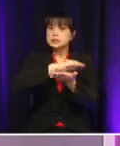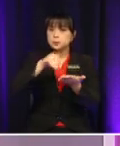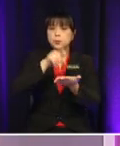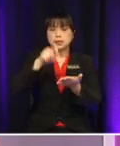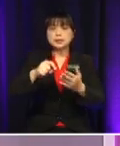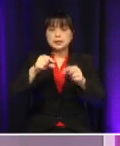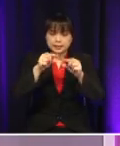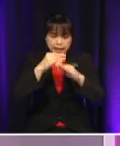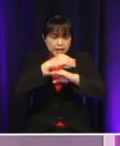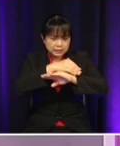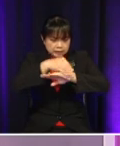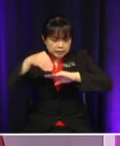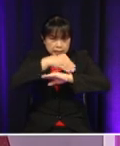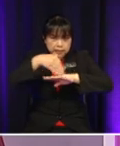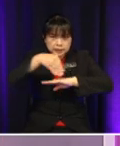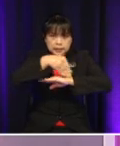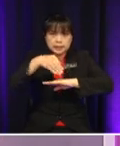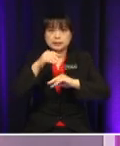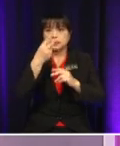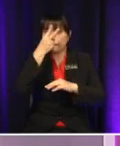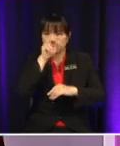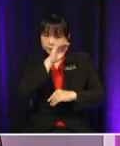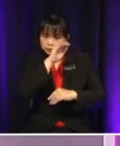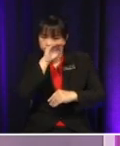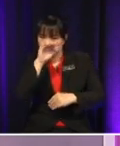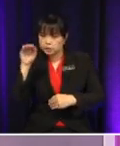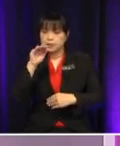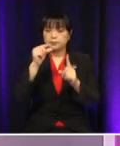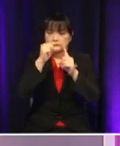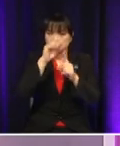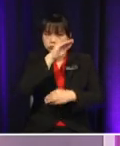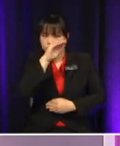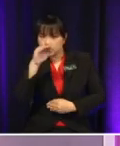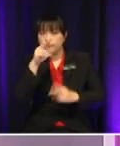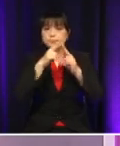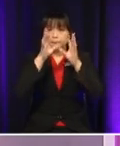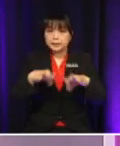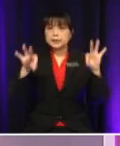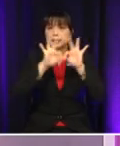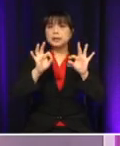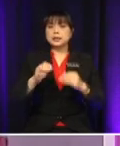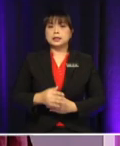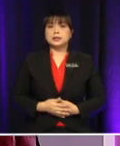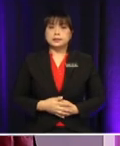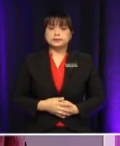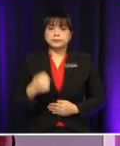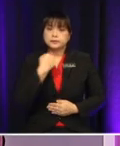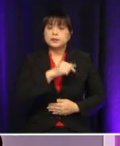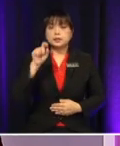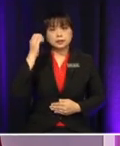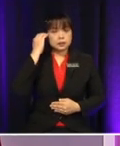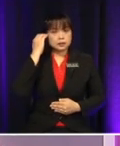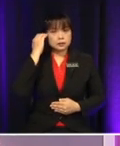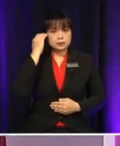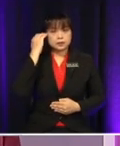dengan betul ya ditukarkan X itu ditukarkan di mana Monumen itu ditukarkan kepada polisakarida yaitu